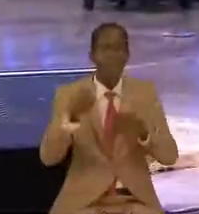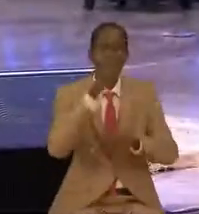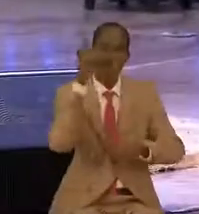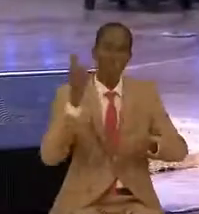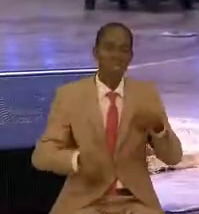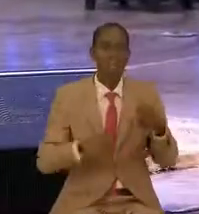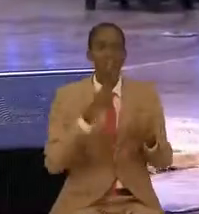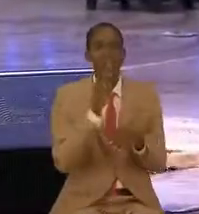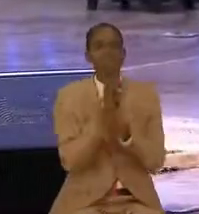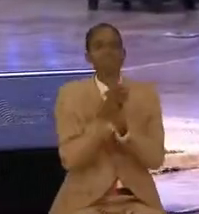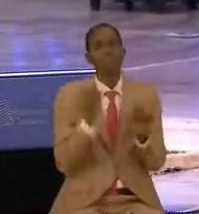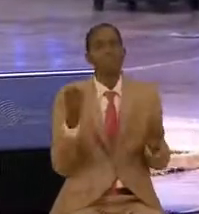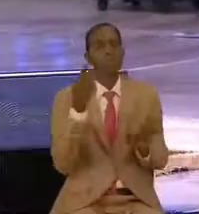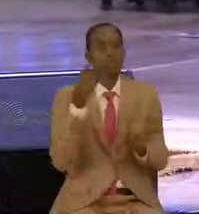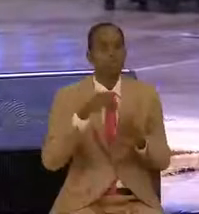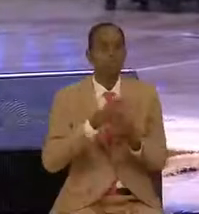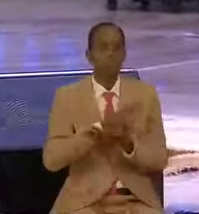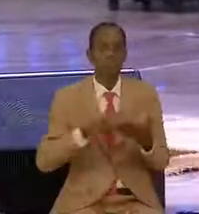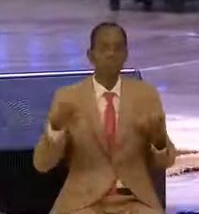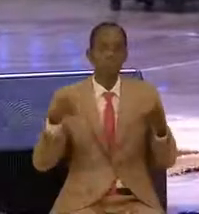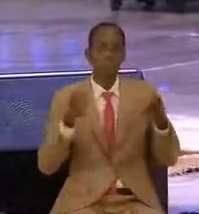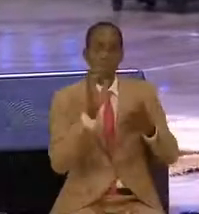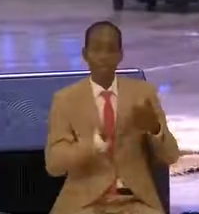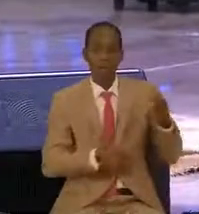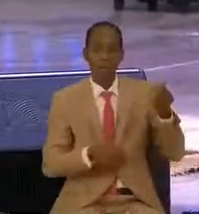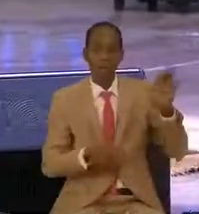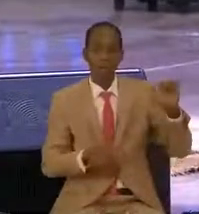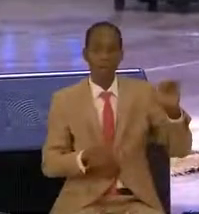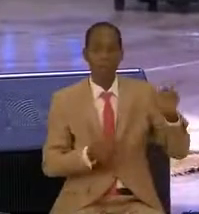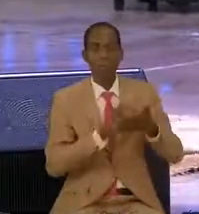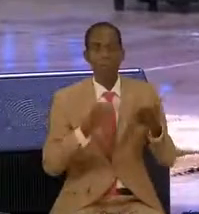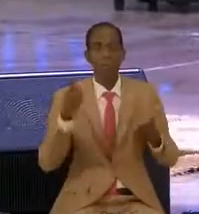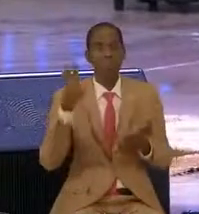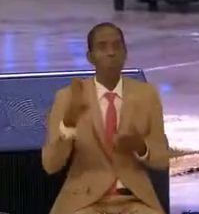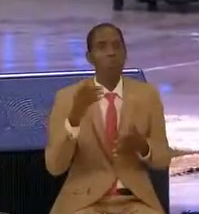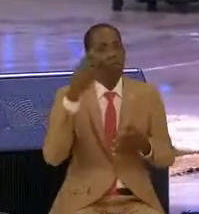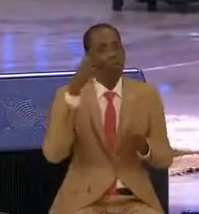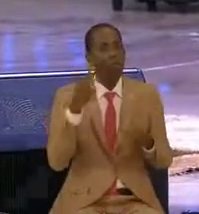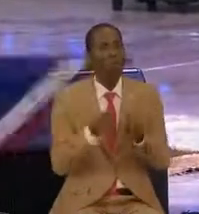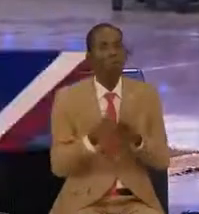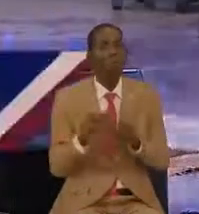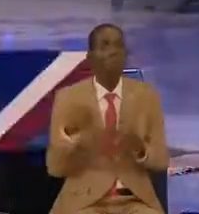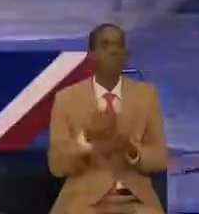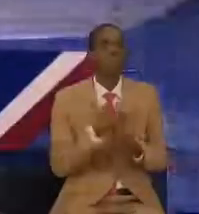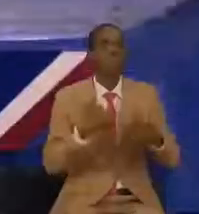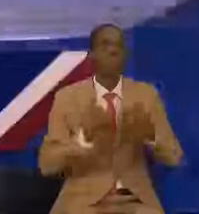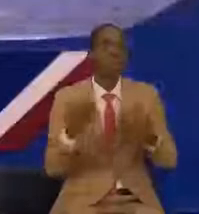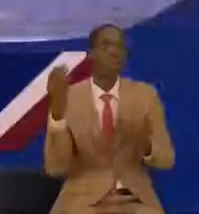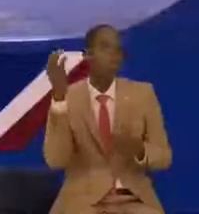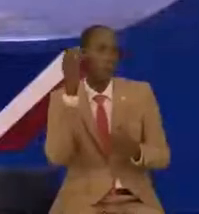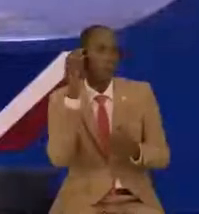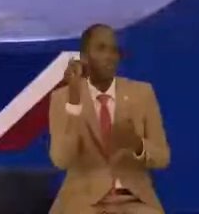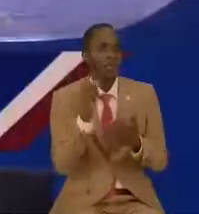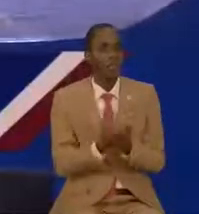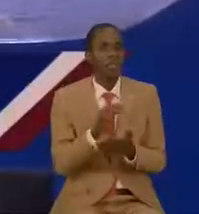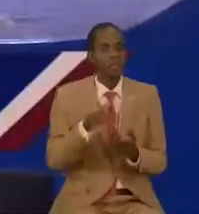à la manière de Moïse, sinon on ne sera pas sauvé. Et le verset 24 nous dit ici que, ayant